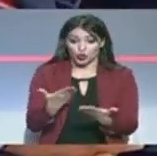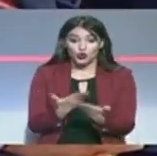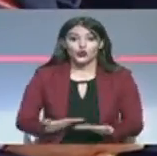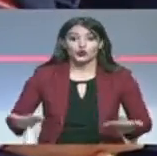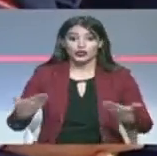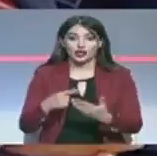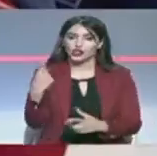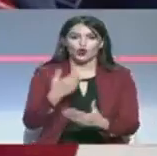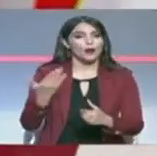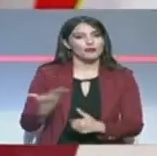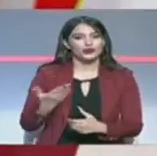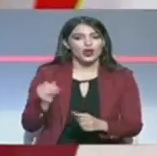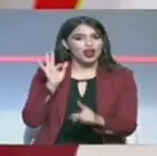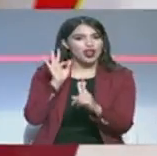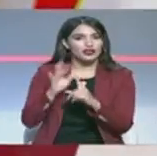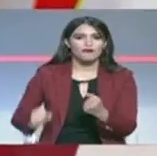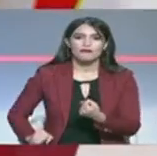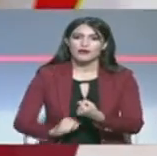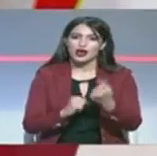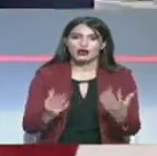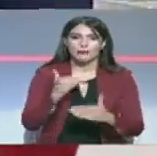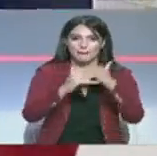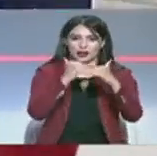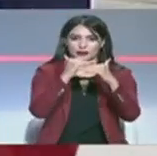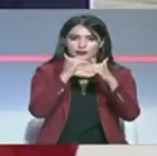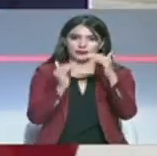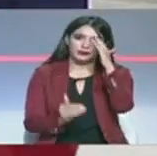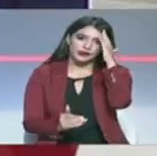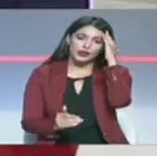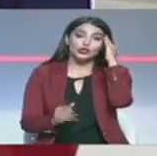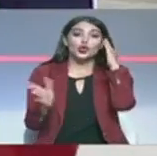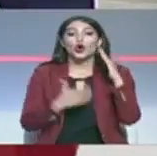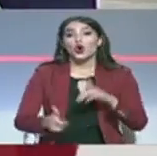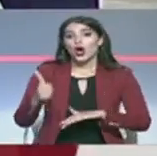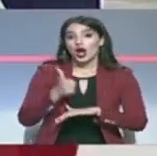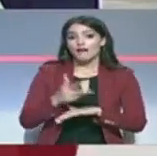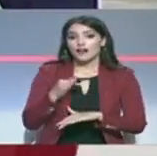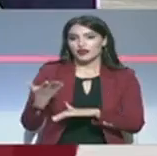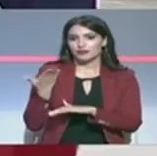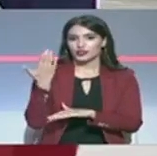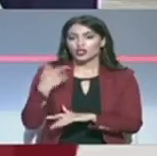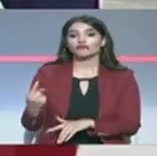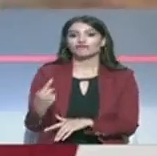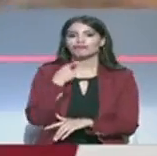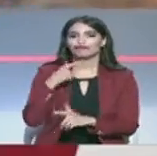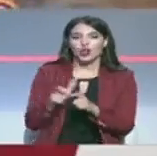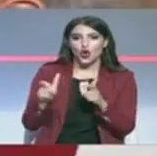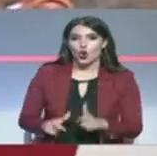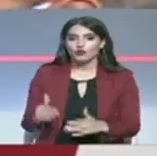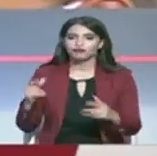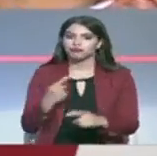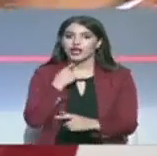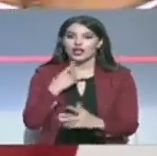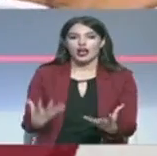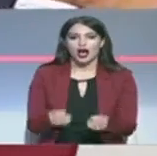في حاجة إليه لمواصلة البناء. غير أن الفخفاخ اعتبر أن حكومته فشلت في الانطلاق في إنجاز